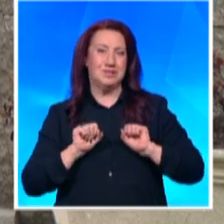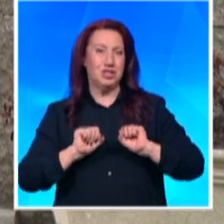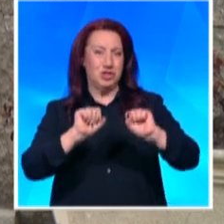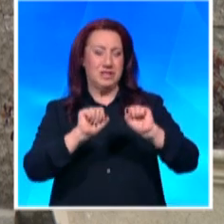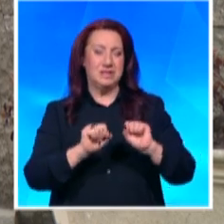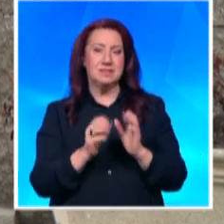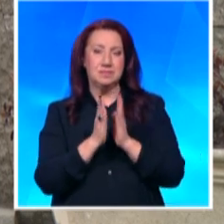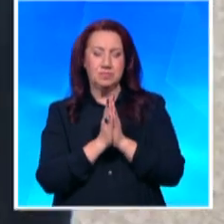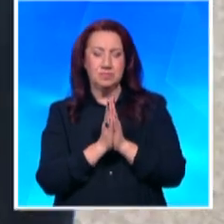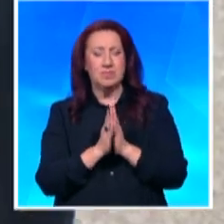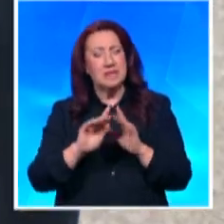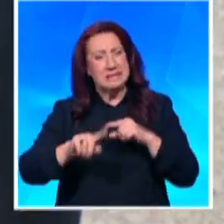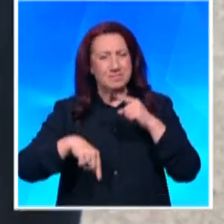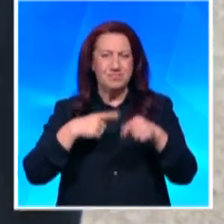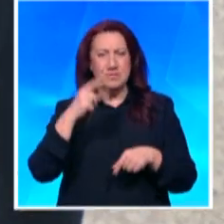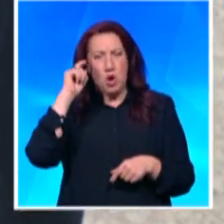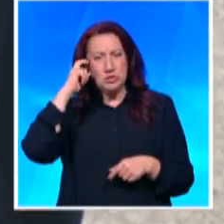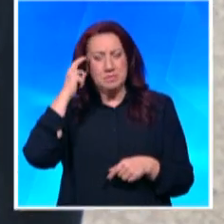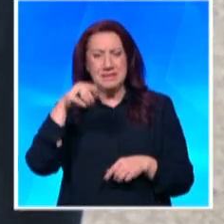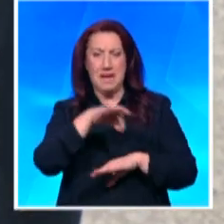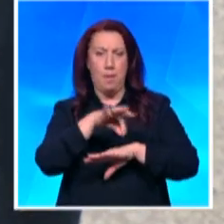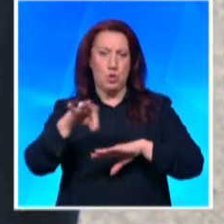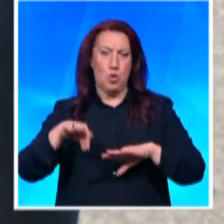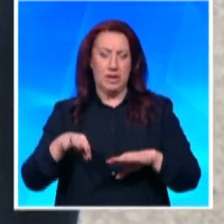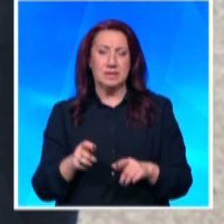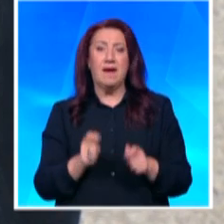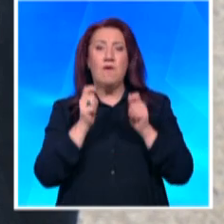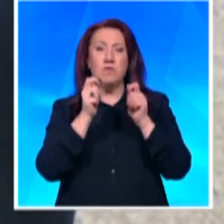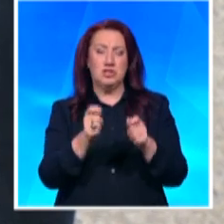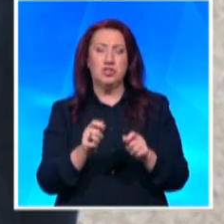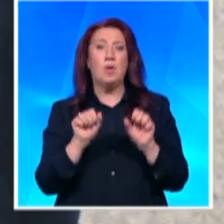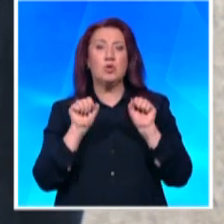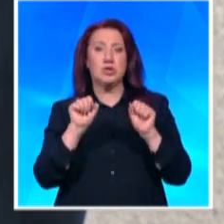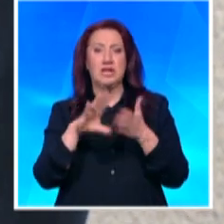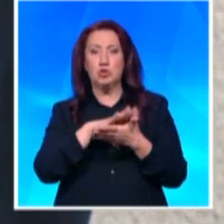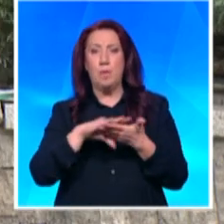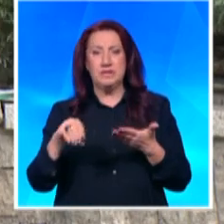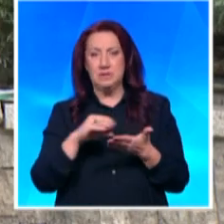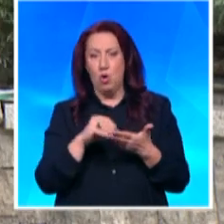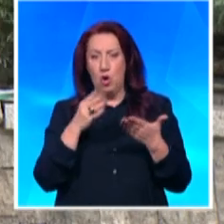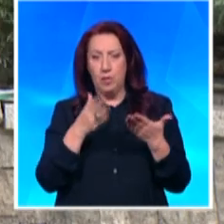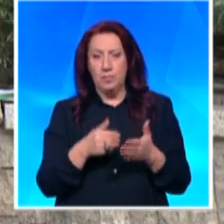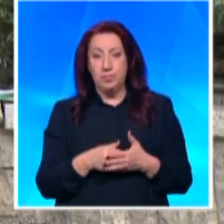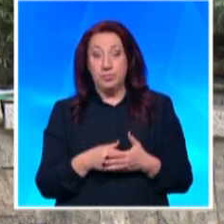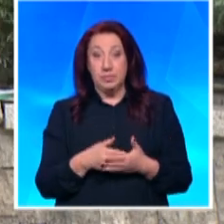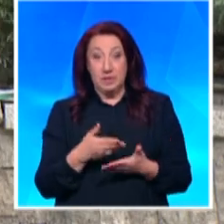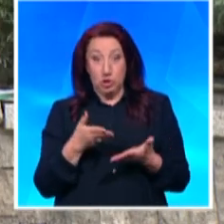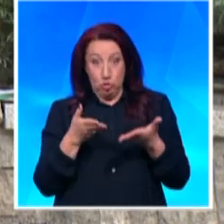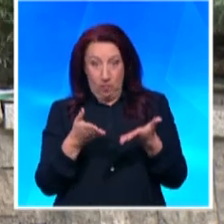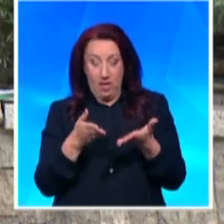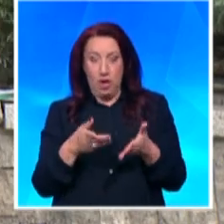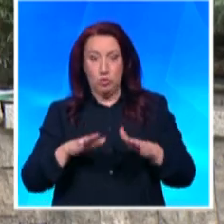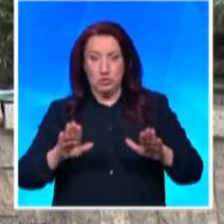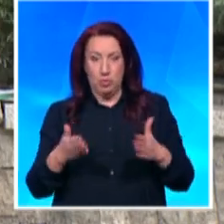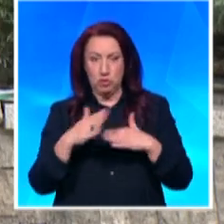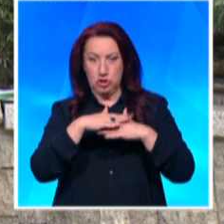призоваха за преосмисляне на проекта и връчиха протестно писмо на министър Шишков. Това, което са започнали да строят сега